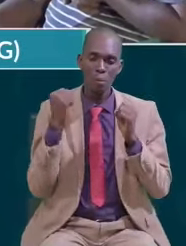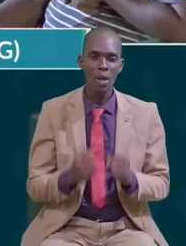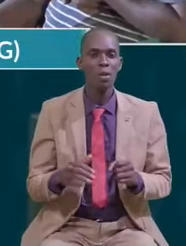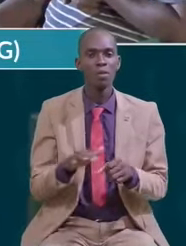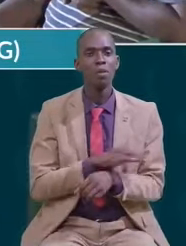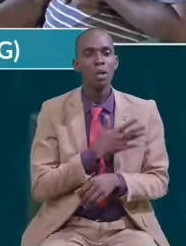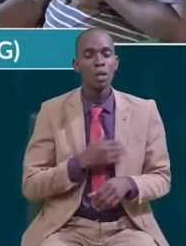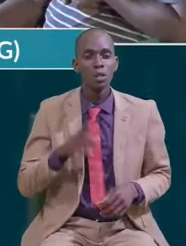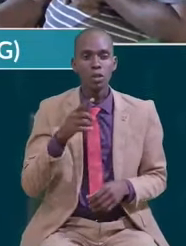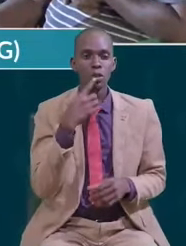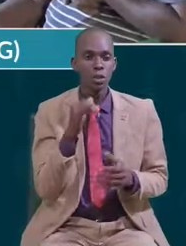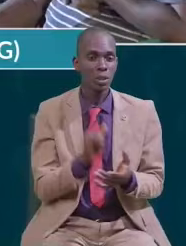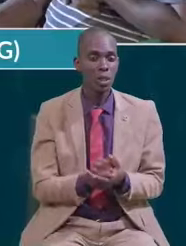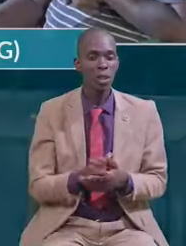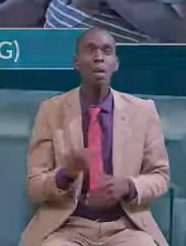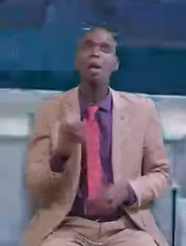Et vous dites, je crois,